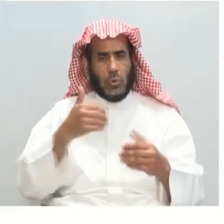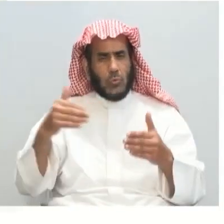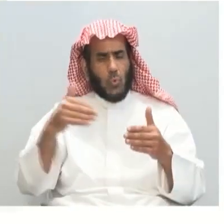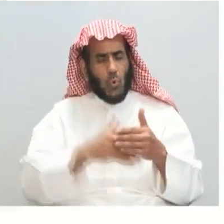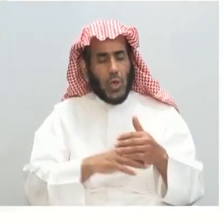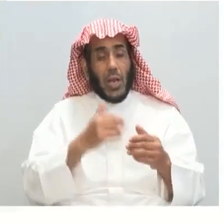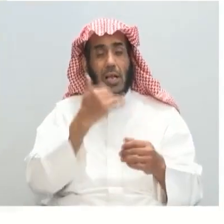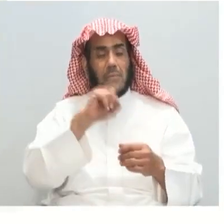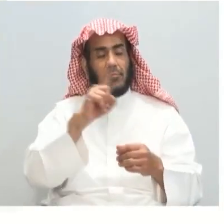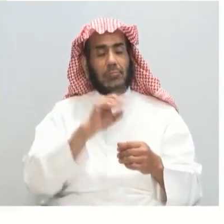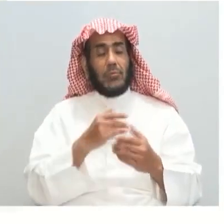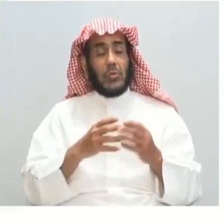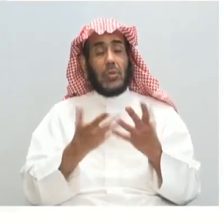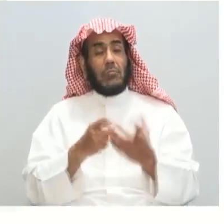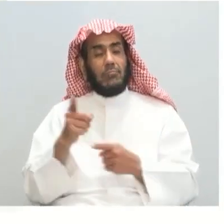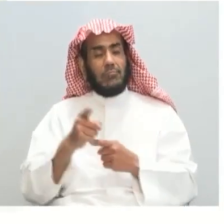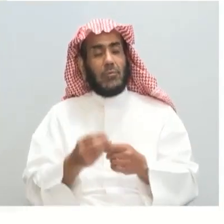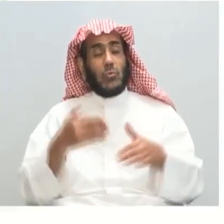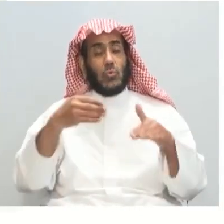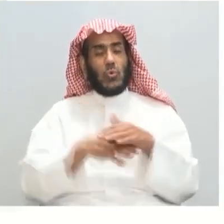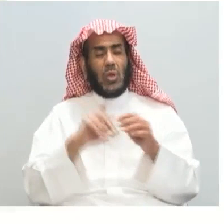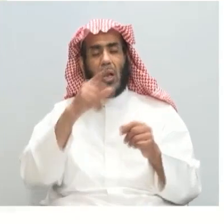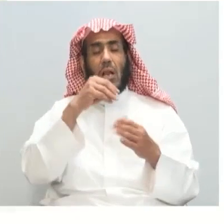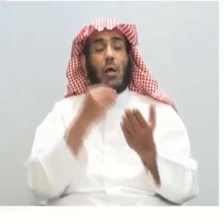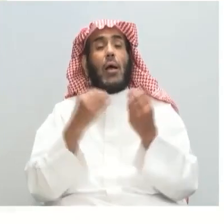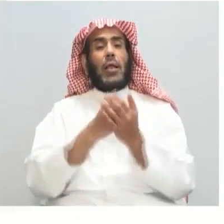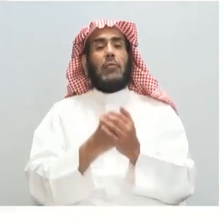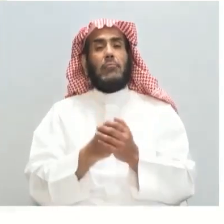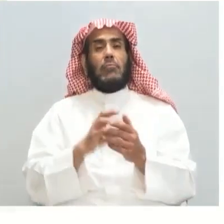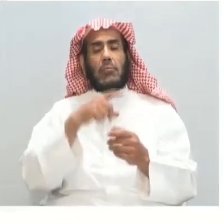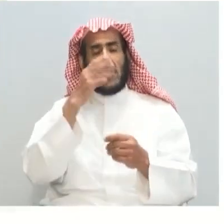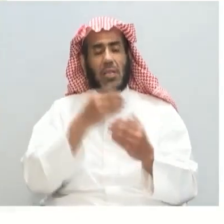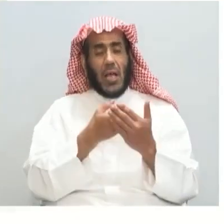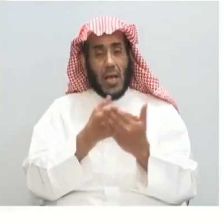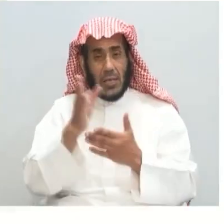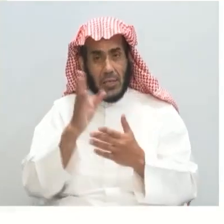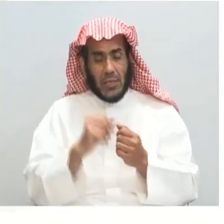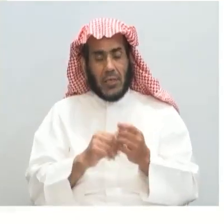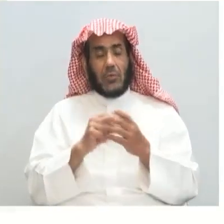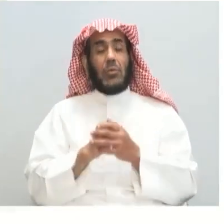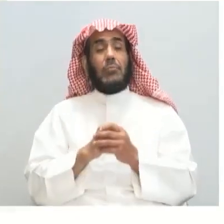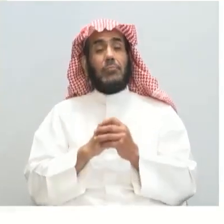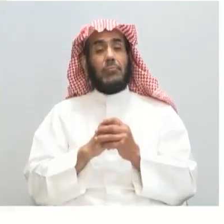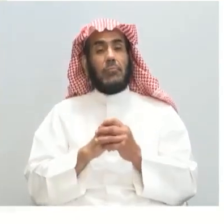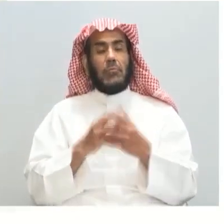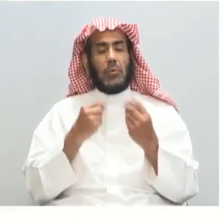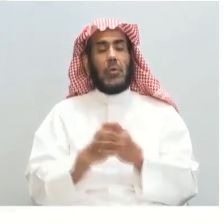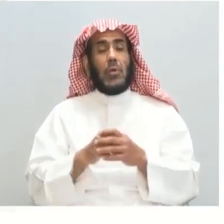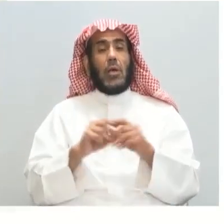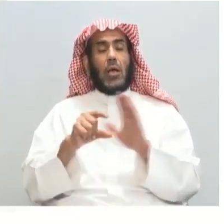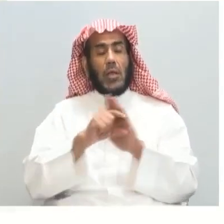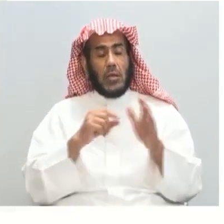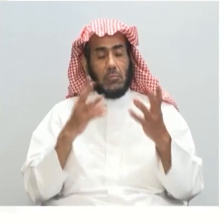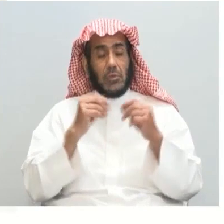عناصر اجنبيه من شانها ان تدخل الخلل عليه اذا خرجت عن اوزانه جميل هذا علم